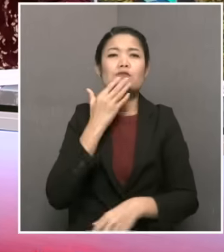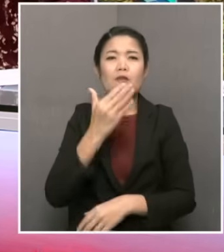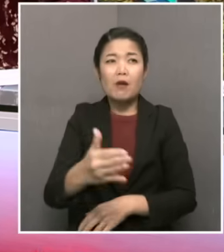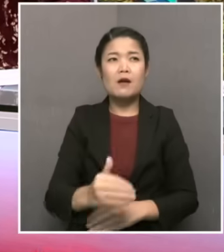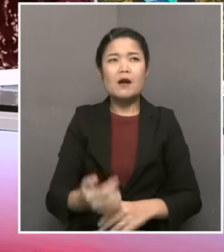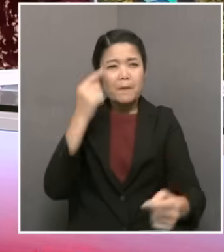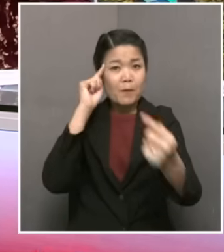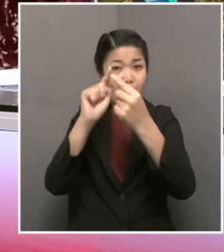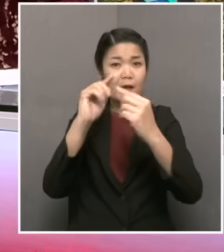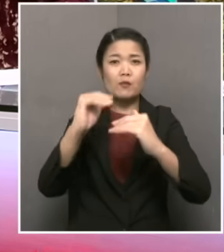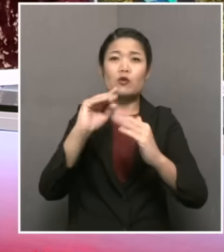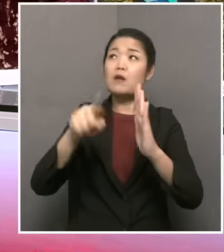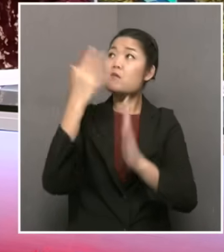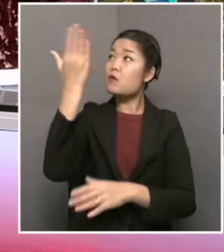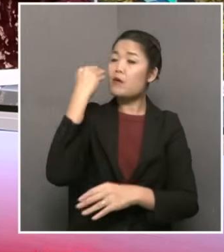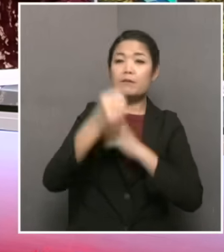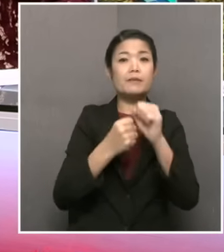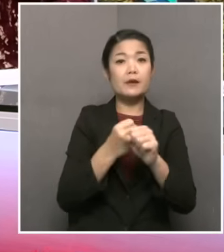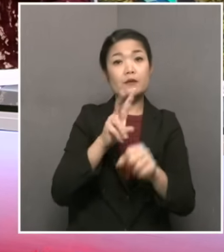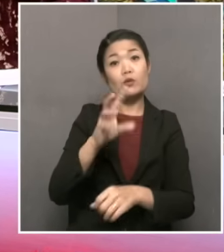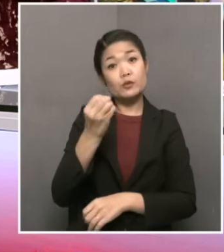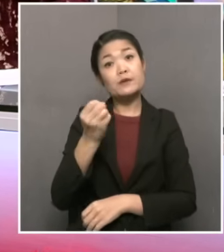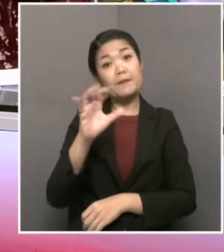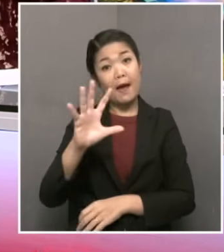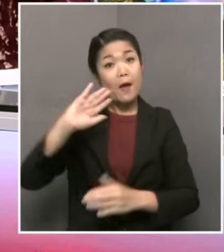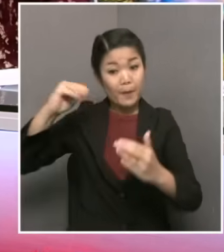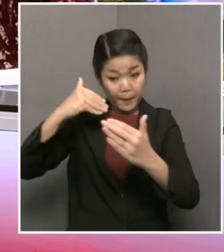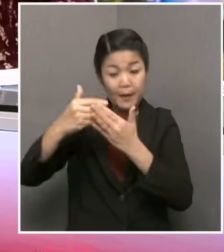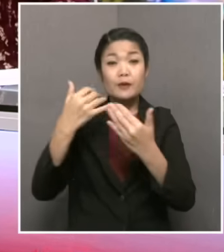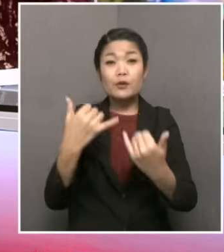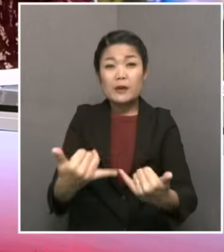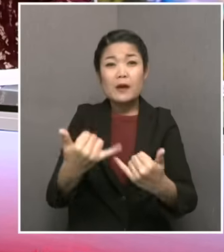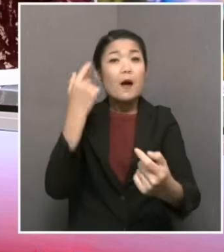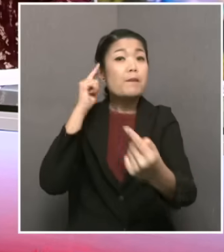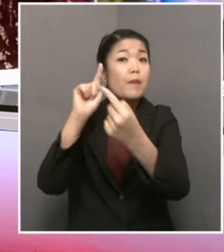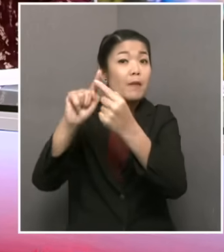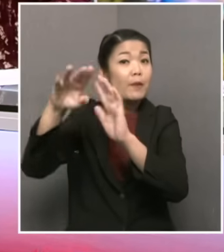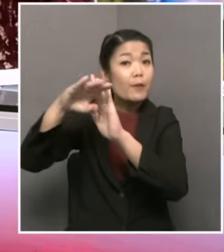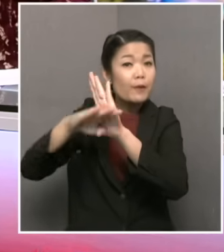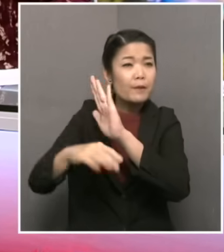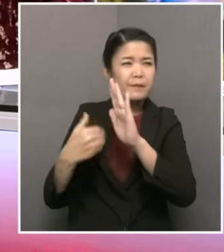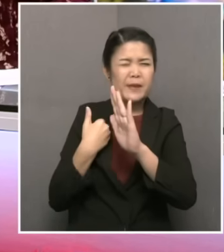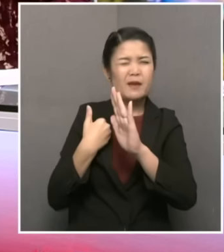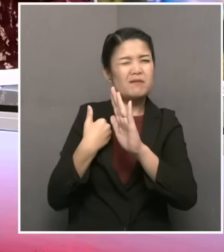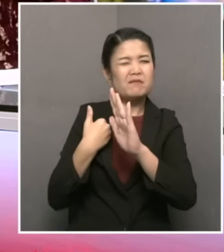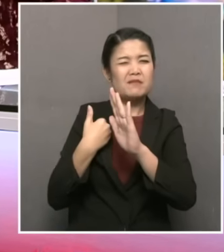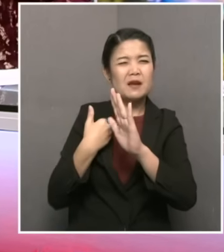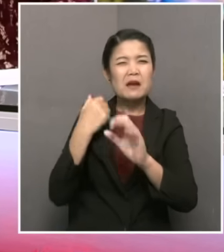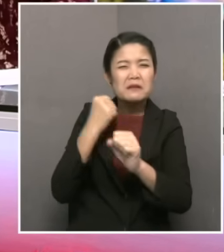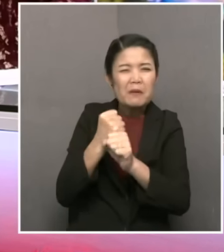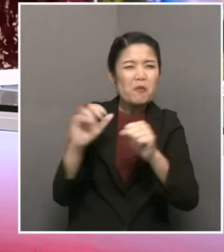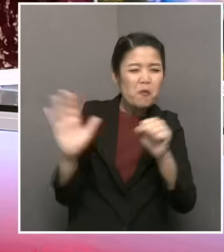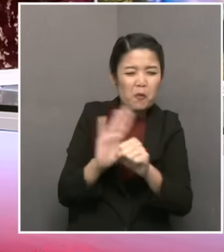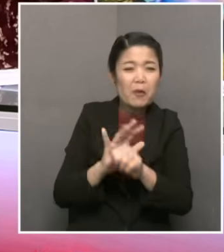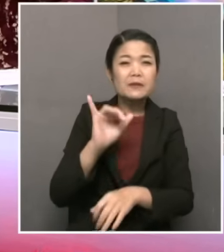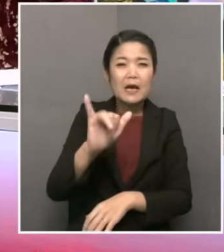ไว ้ ตั้งแต่ปี2015แล้วนะคะแต่ว่ามาจนถึงตอนนี้จากข้อมูลที่อาจารย์มีคือห่างไกลจากเป้าหมายเลยนะคะท